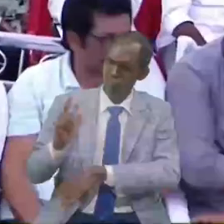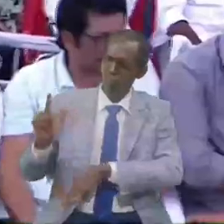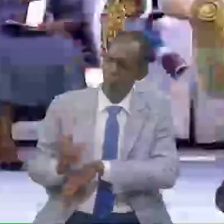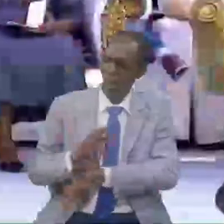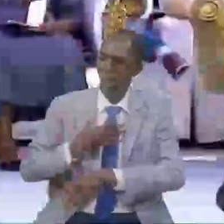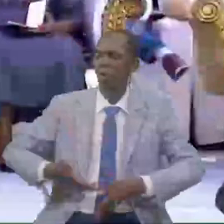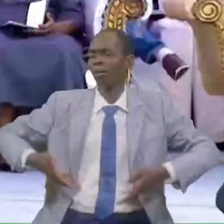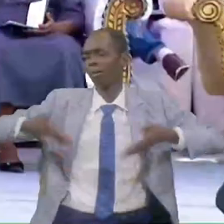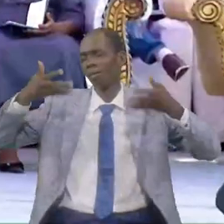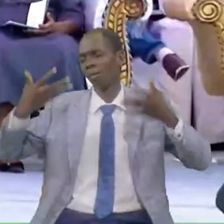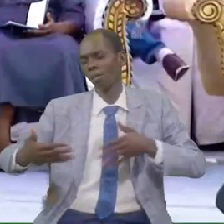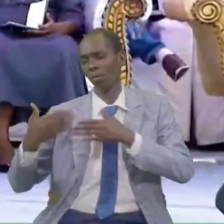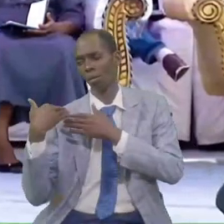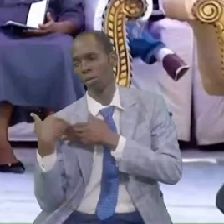chargées,